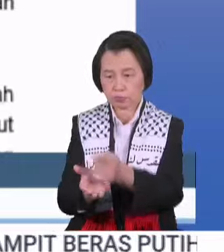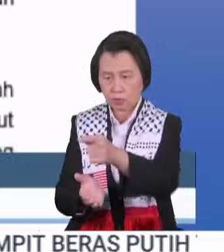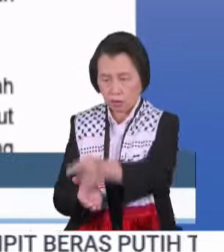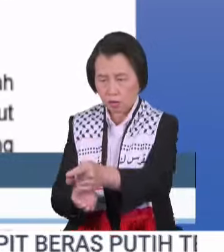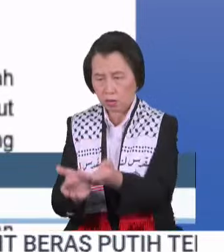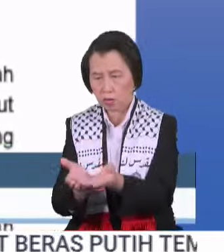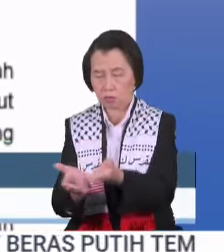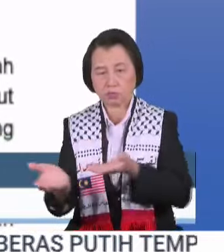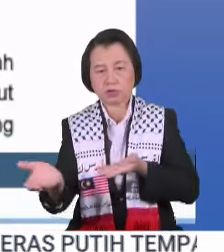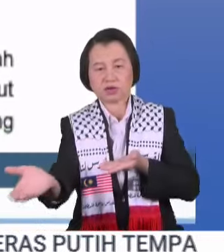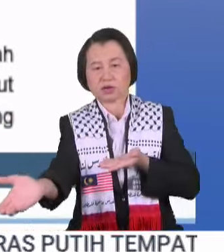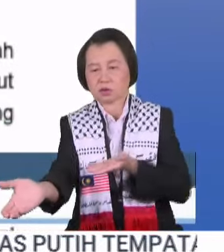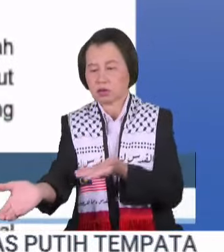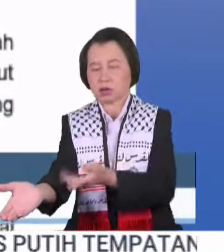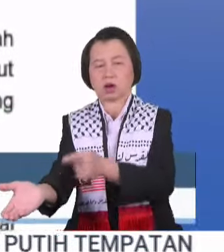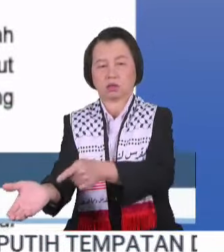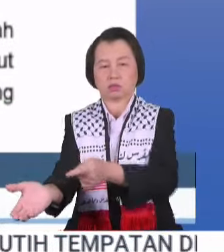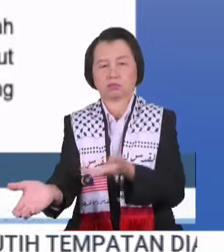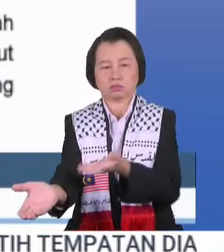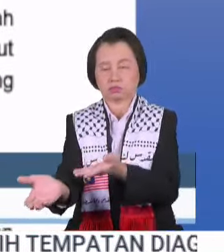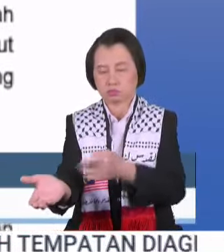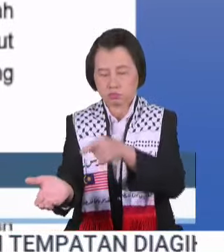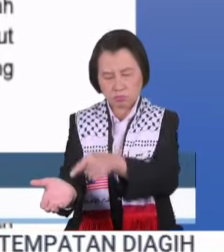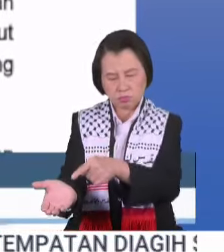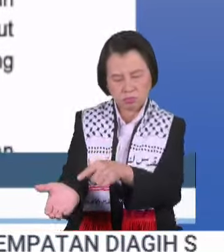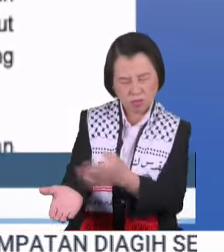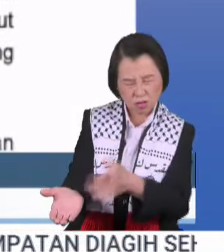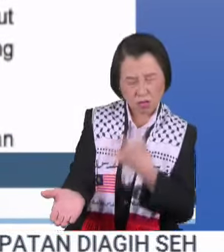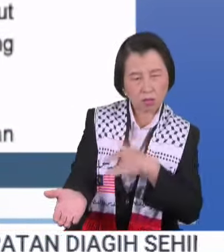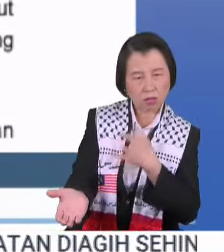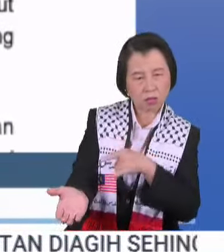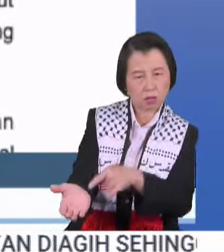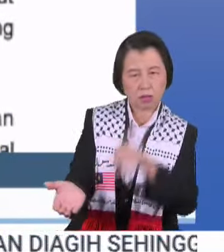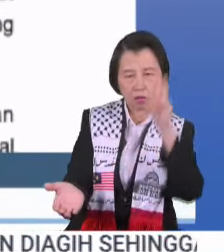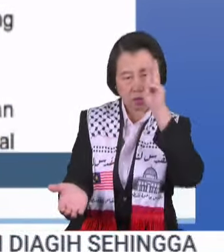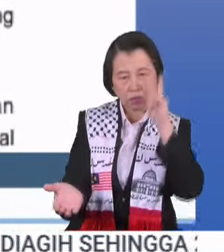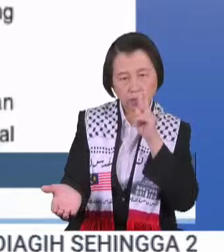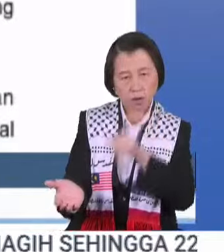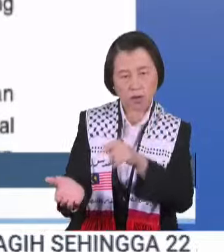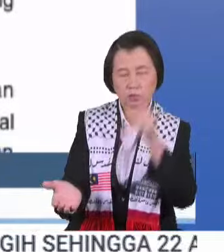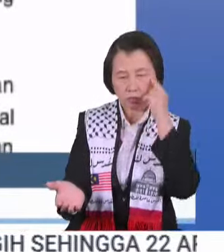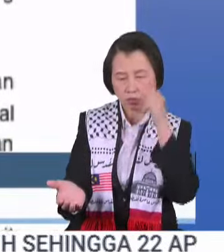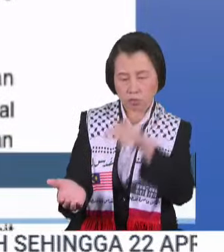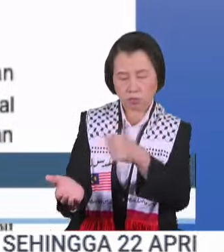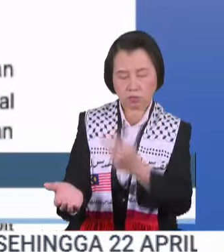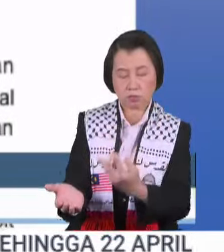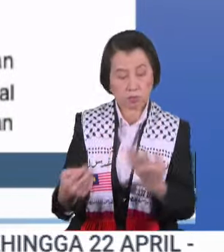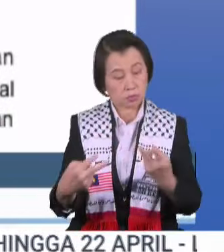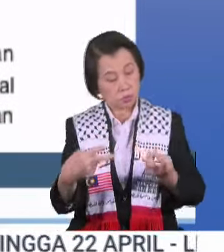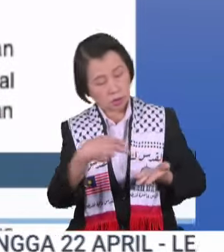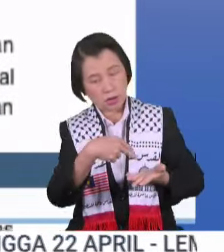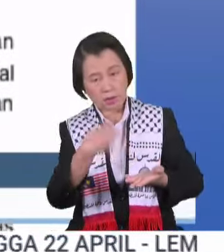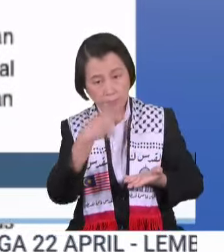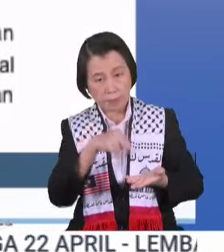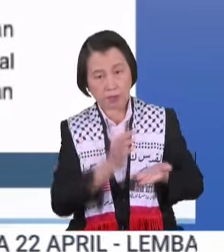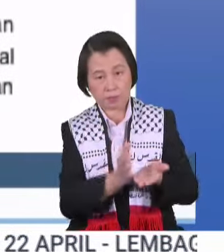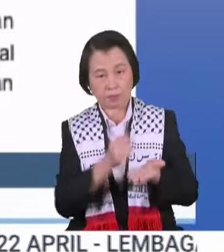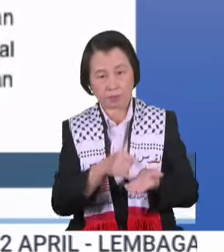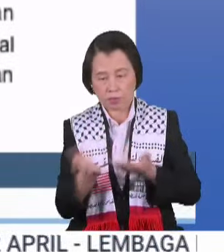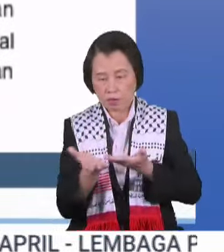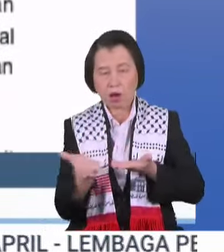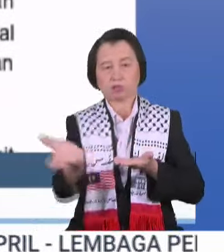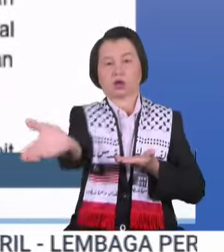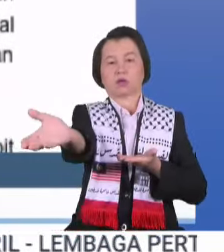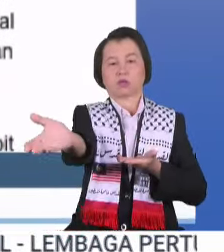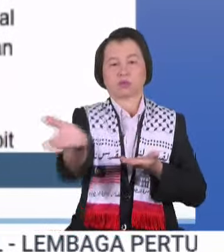mengesan kira-kira 6 buah bot disyaki nelayan asing di kawasan terbabit. Sebaik menyedari kehadiran pihak maritim, kesemua bot terbabit